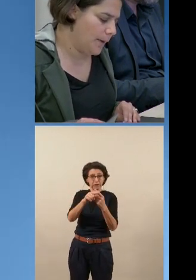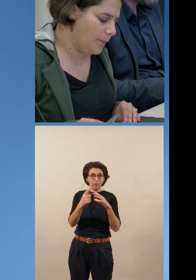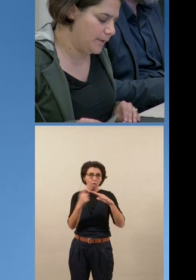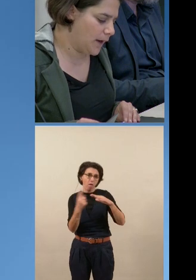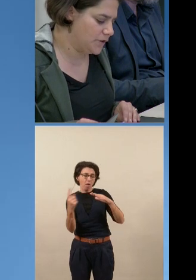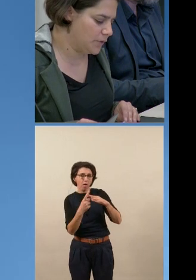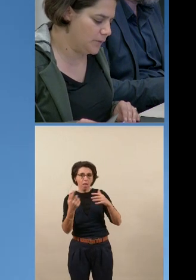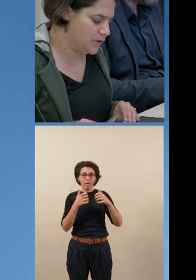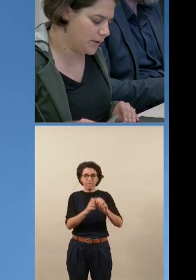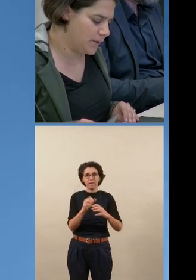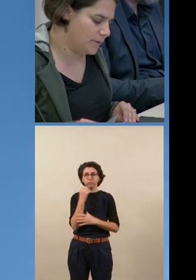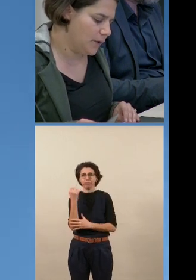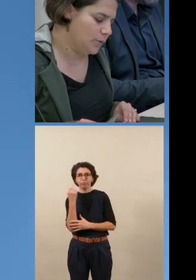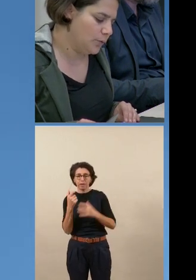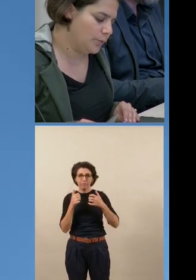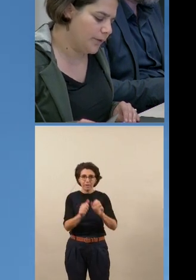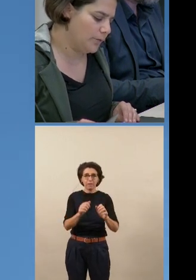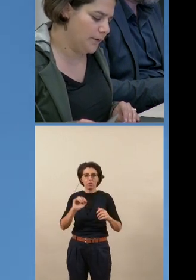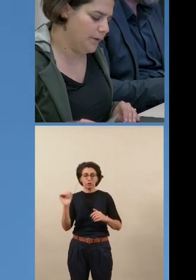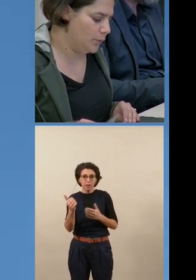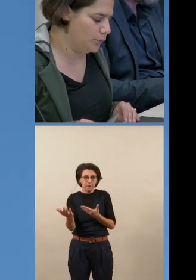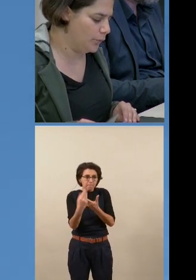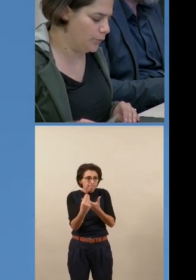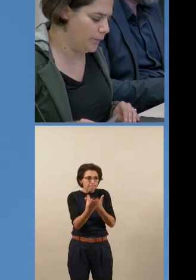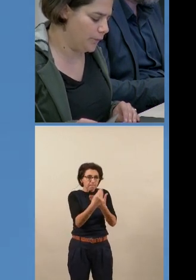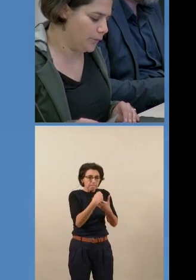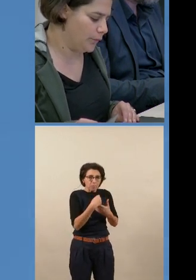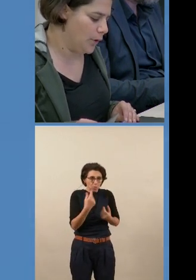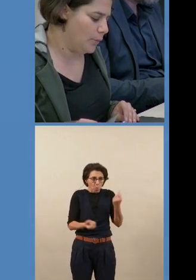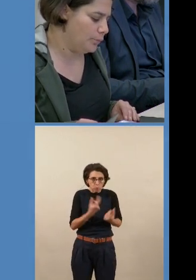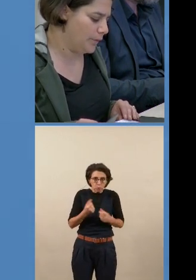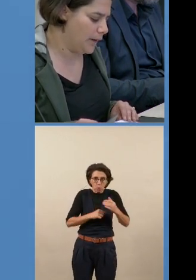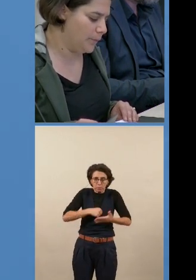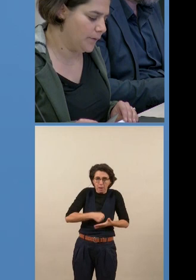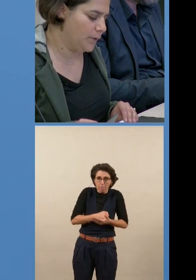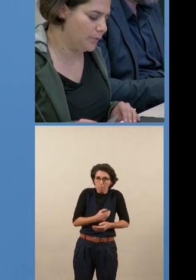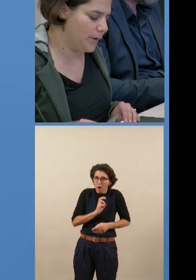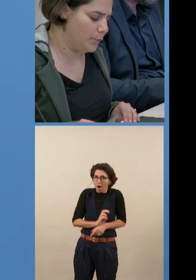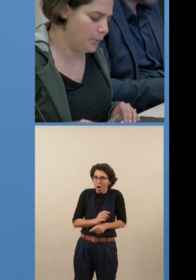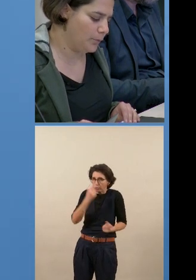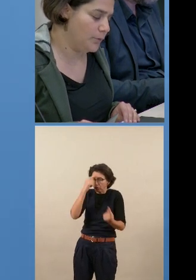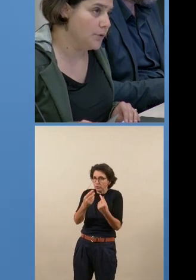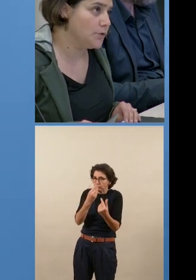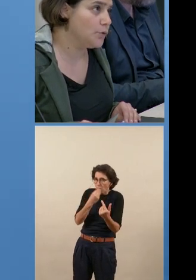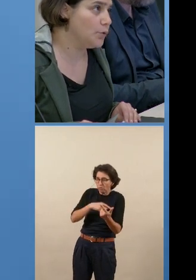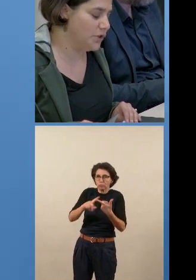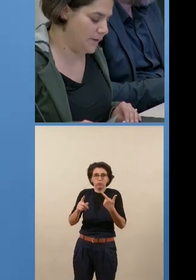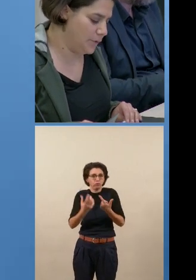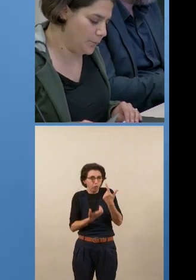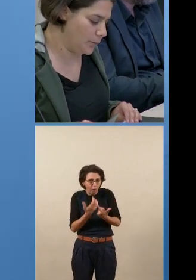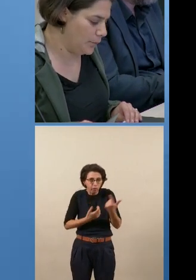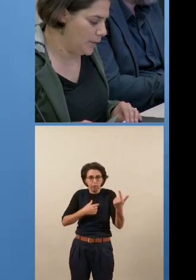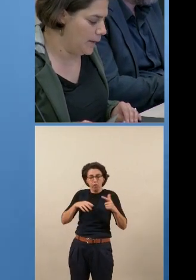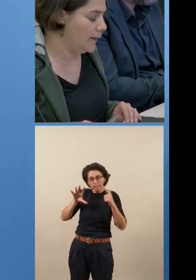et permettre à chacune et chacun de conserver des ressources suffisantes pour s'alimenter convenablement se loger